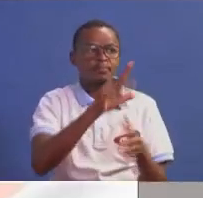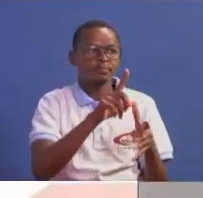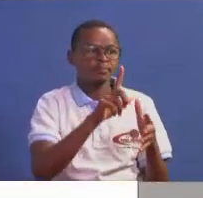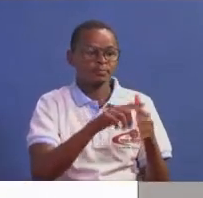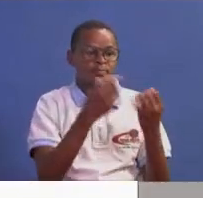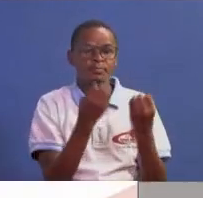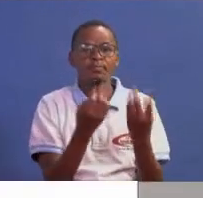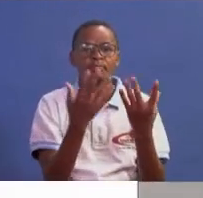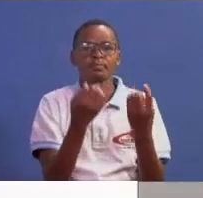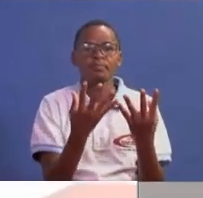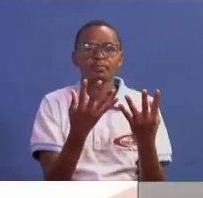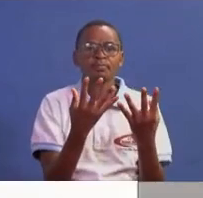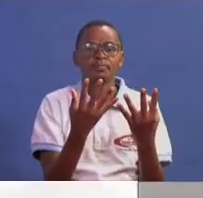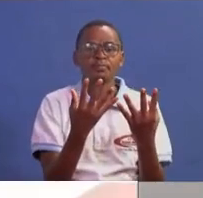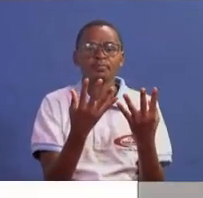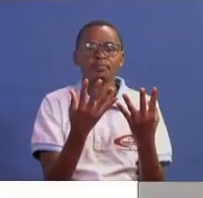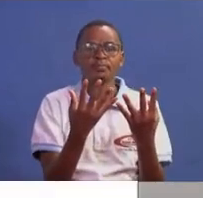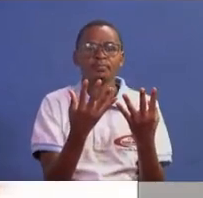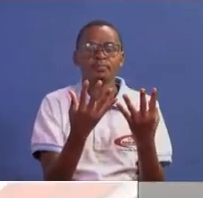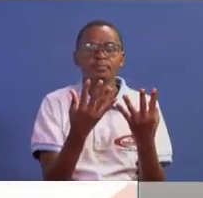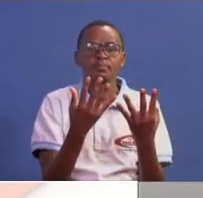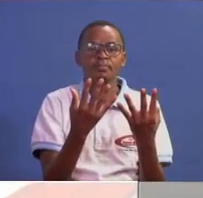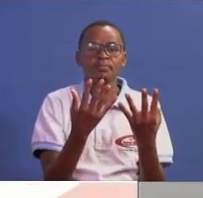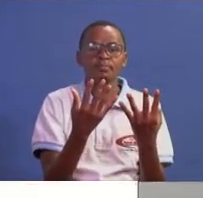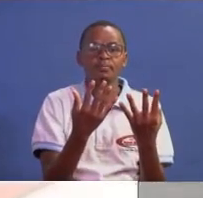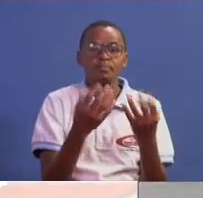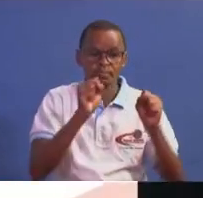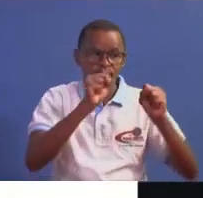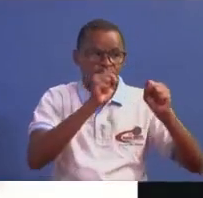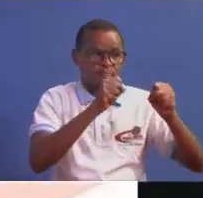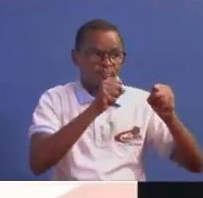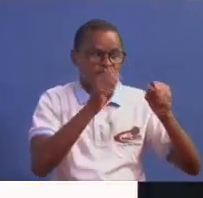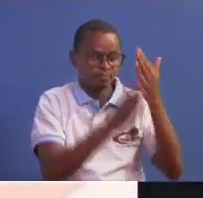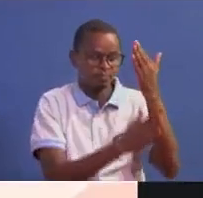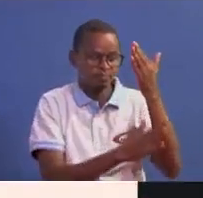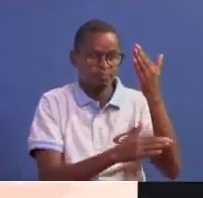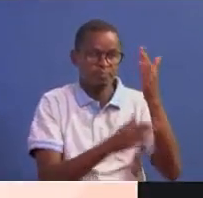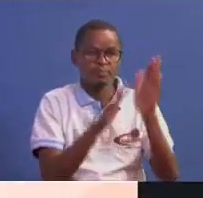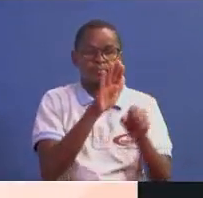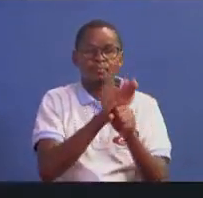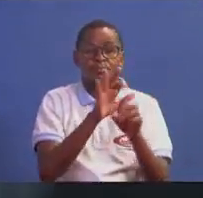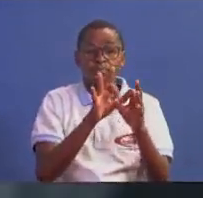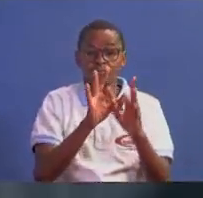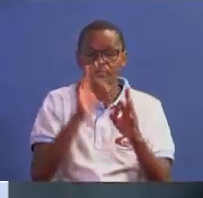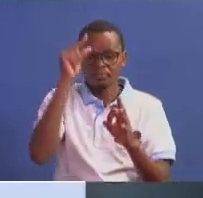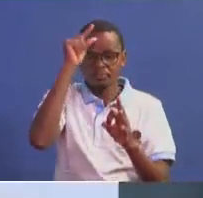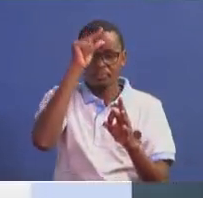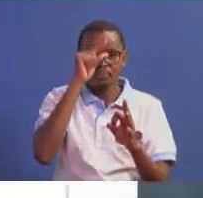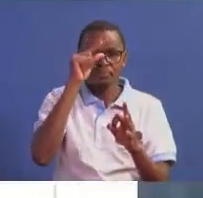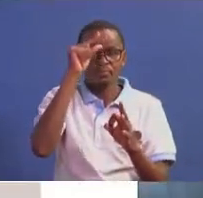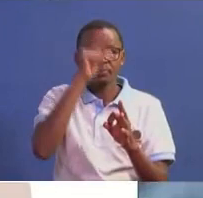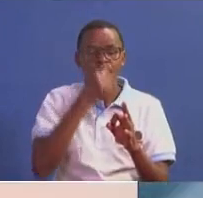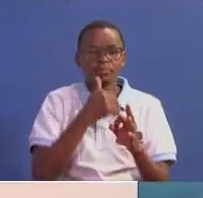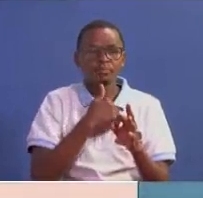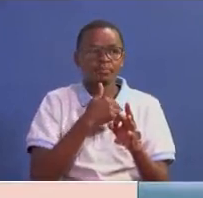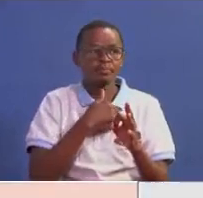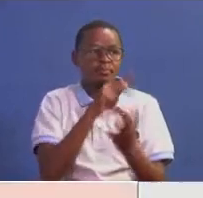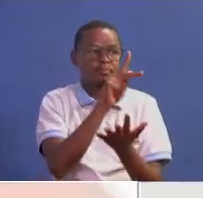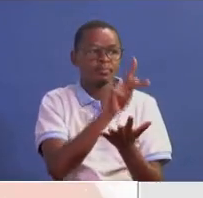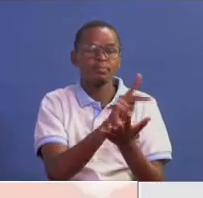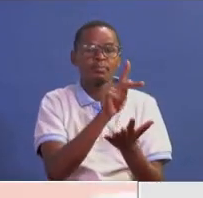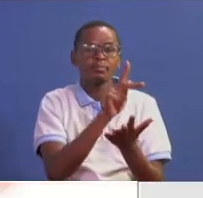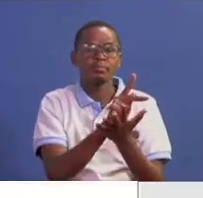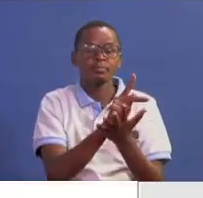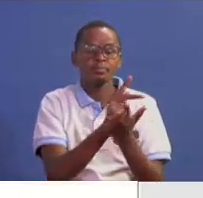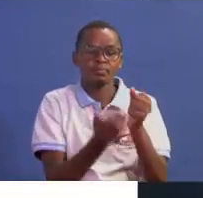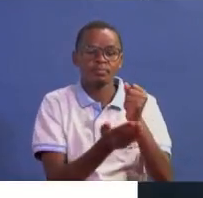mafuriko kwa zaidi. Renat Ndingila anahofia huenda hali ikawa mbaya hata zaidi iwapo serikali haitotenga